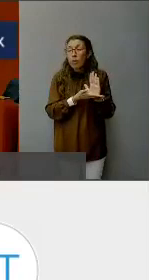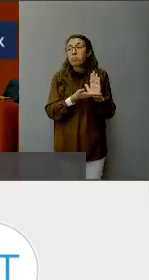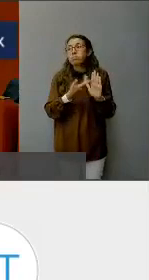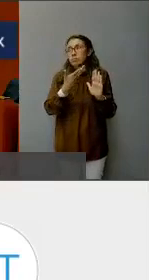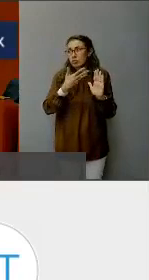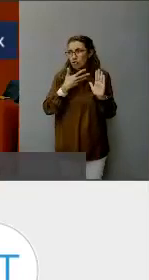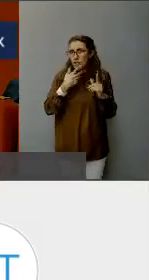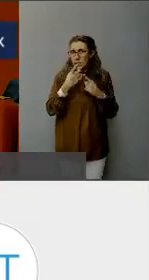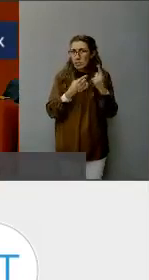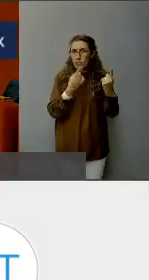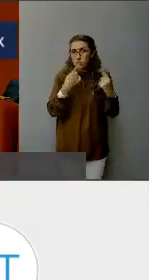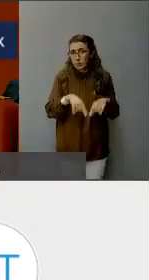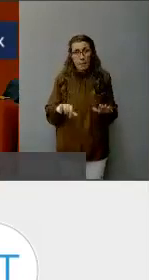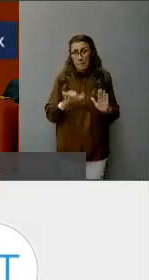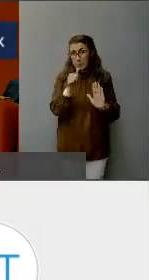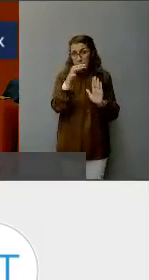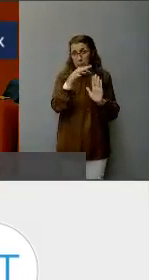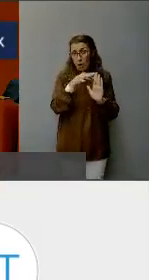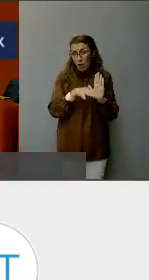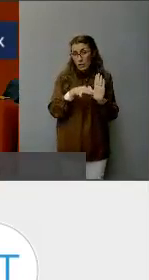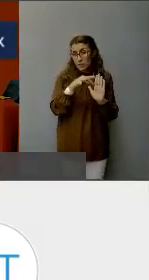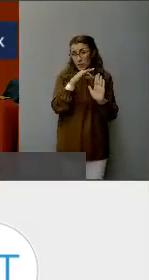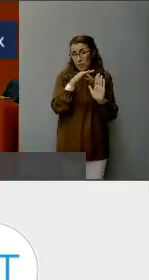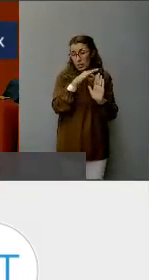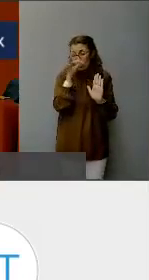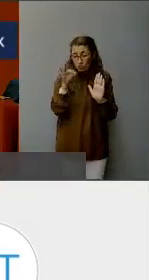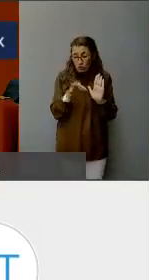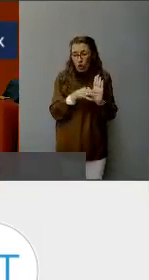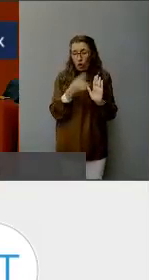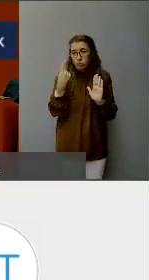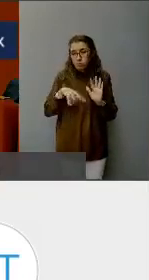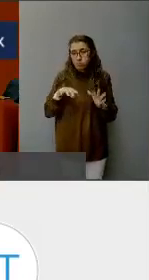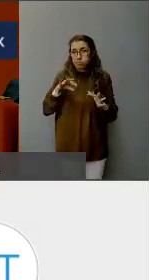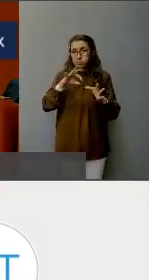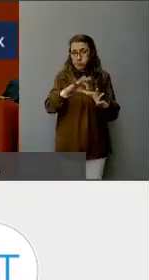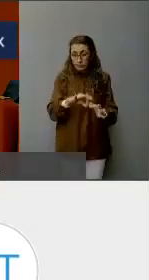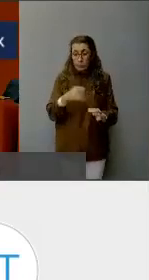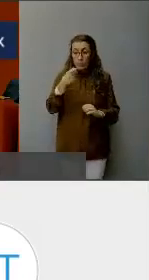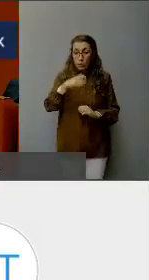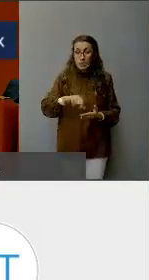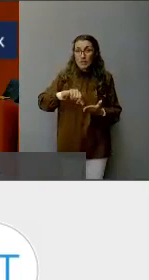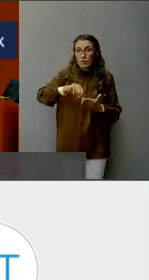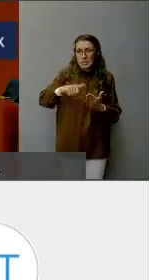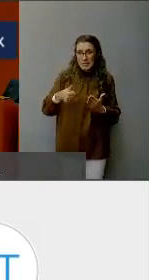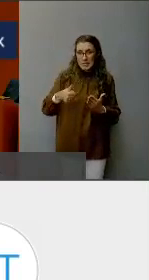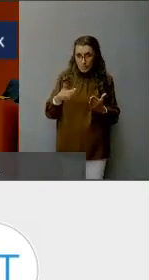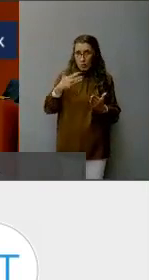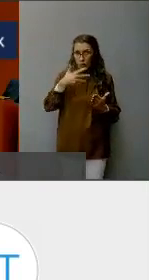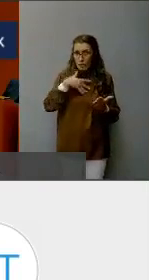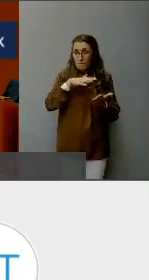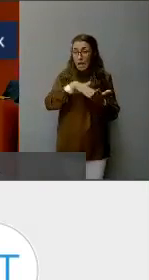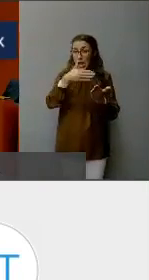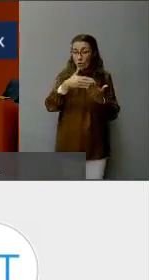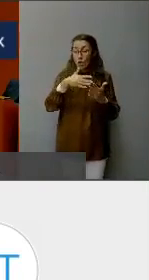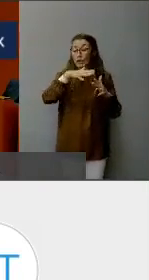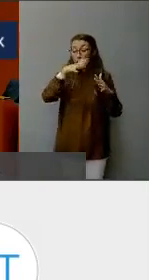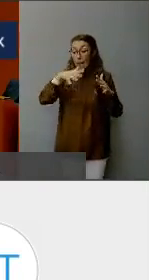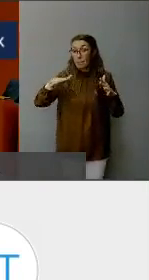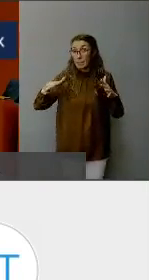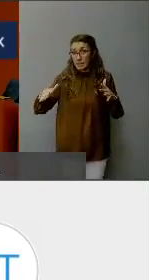primo ordine del giorno va in questa direzione c'è il sito possiede oltre a tutta una serie di valori ambientali molti elementi